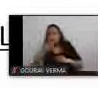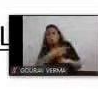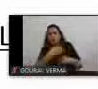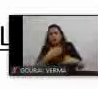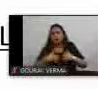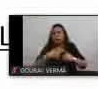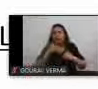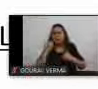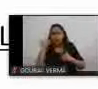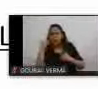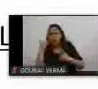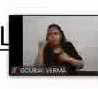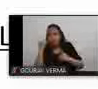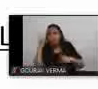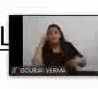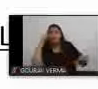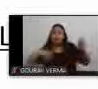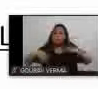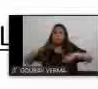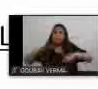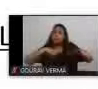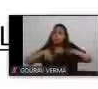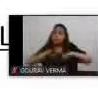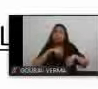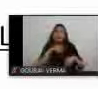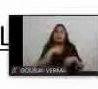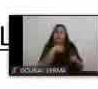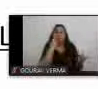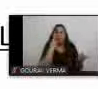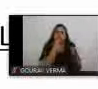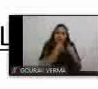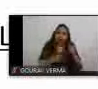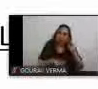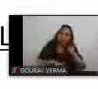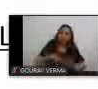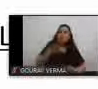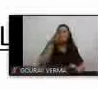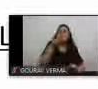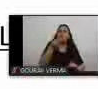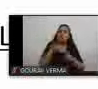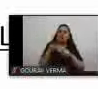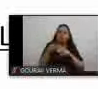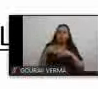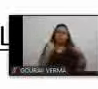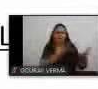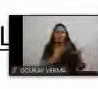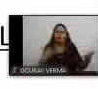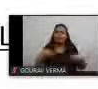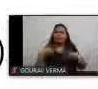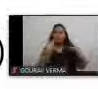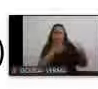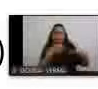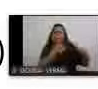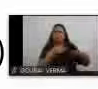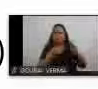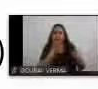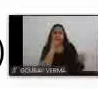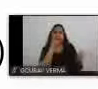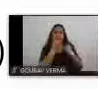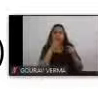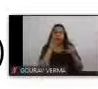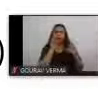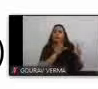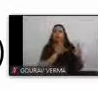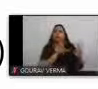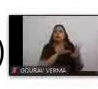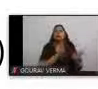वो सब देके हमको फंक्शनल असेसमेंट करना पड़ेगा। सो नेक्स्ट लेट अस गो टू